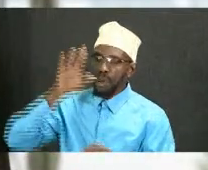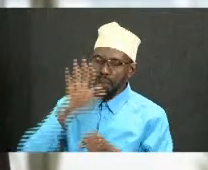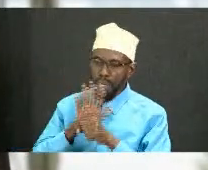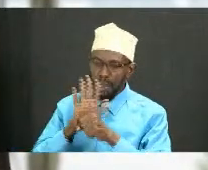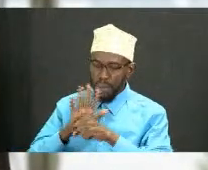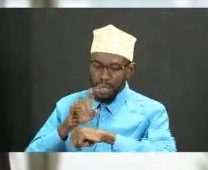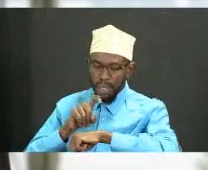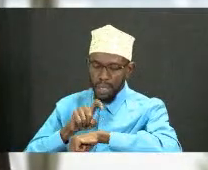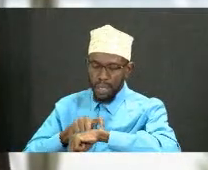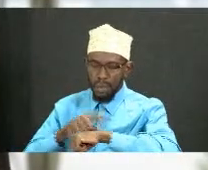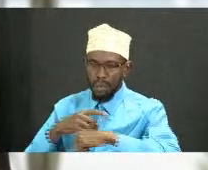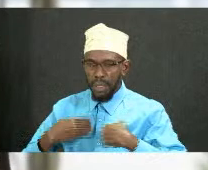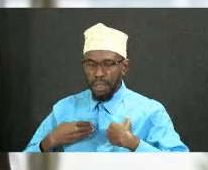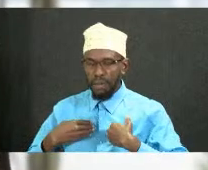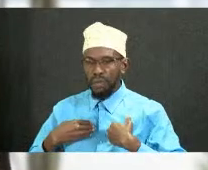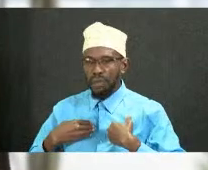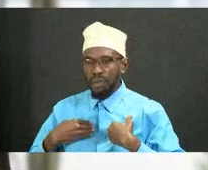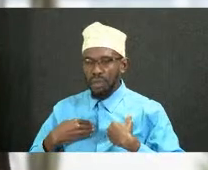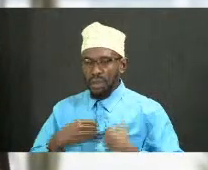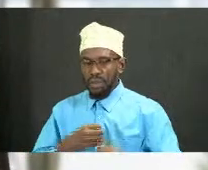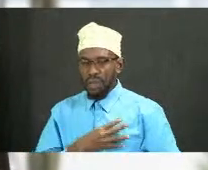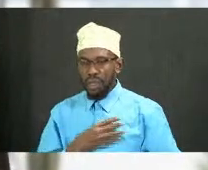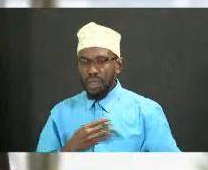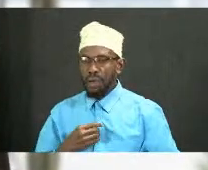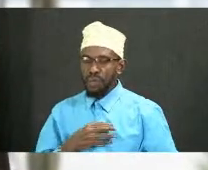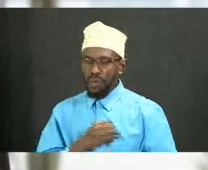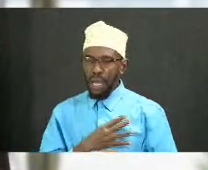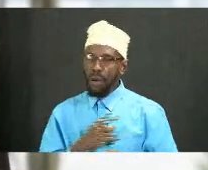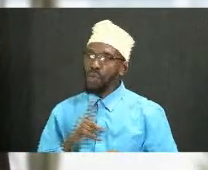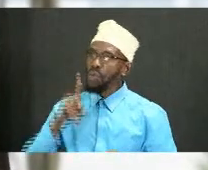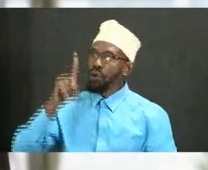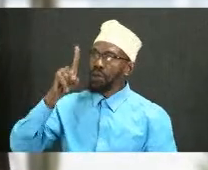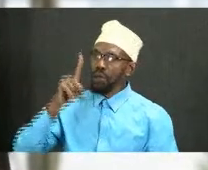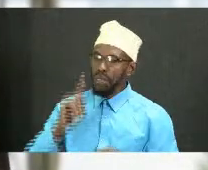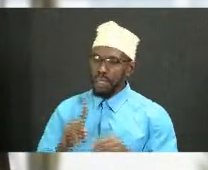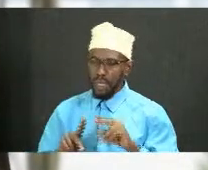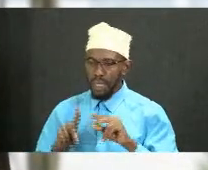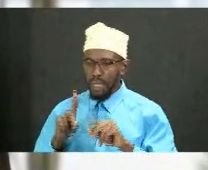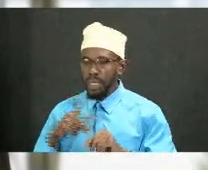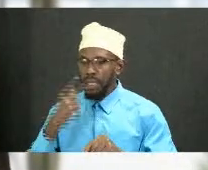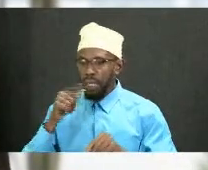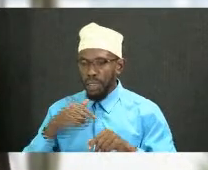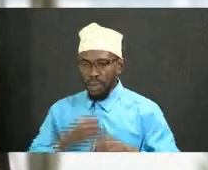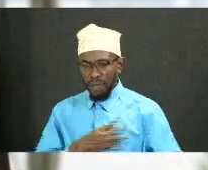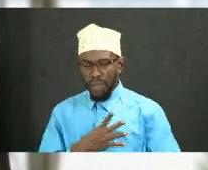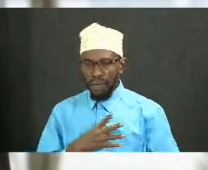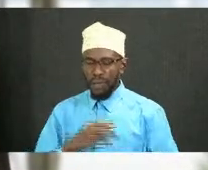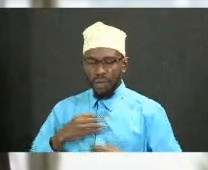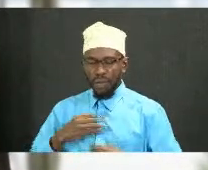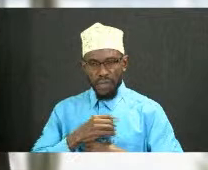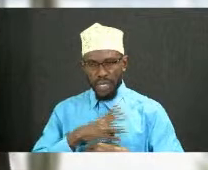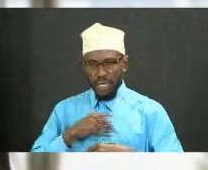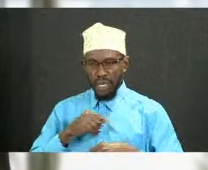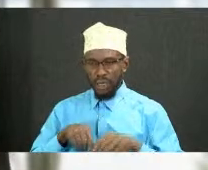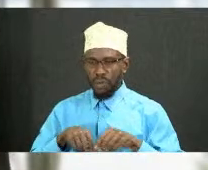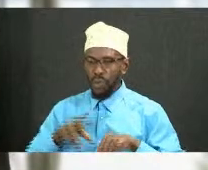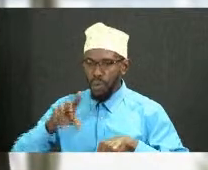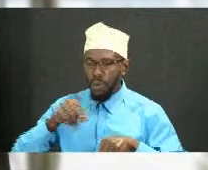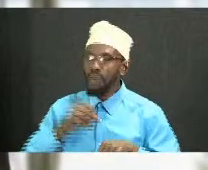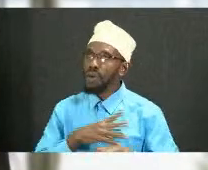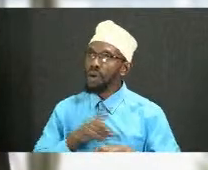nyingi tukizungumzia takwa, Al-Imam Ali ibn Abi Talib radiyallahu anhu anasema takwa maana yake ni al-khawfu min